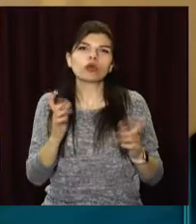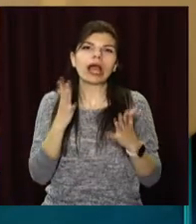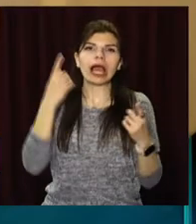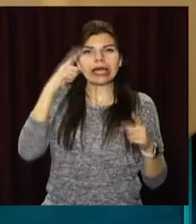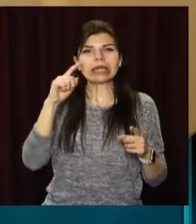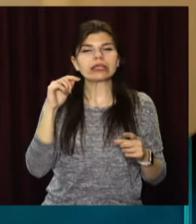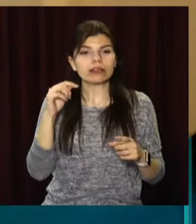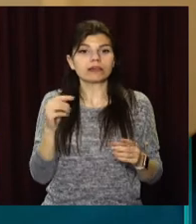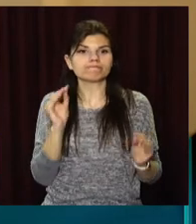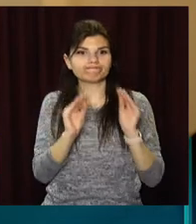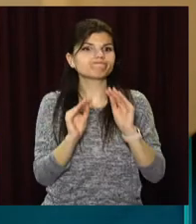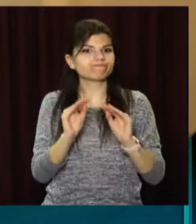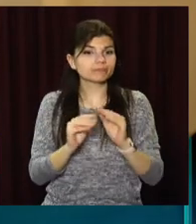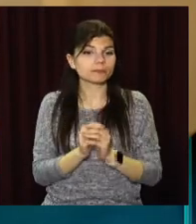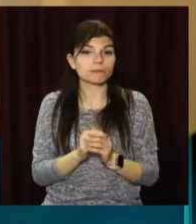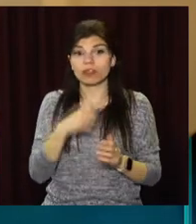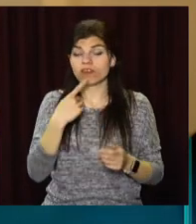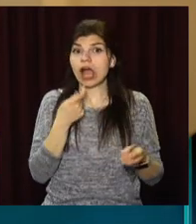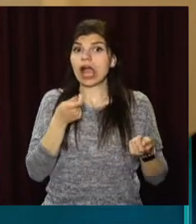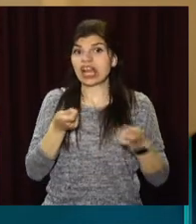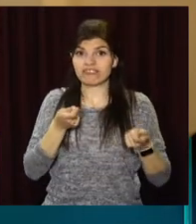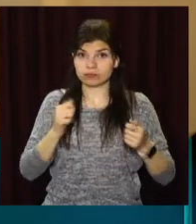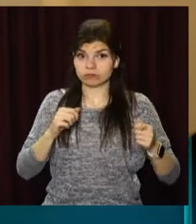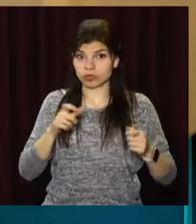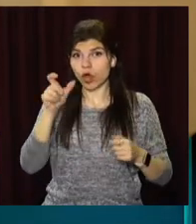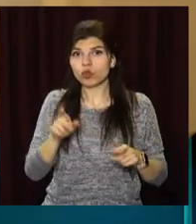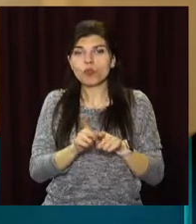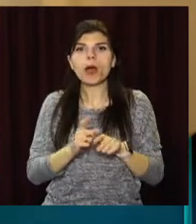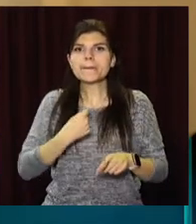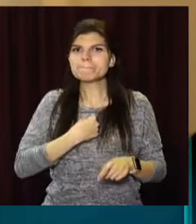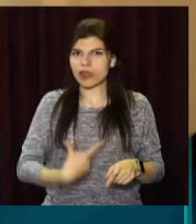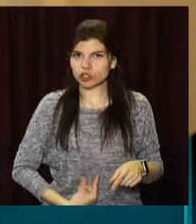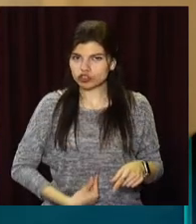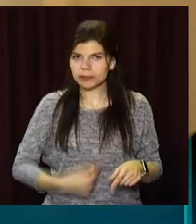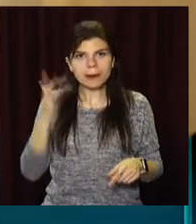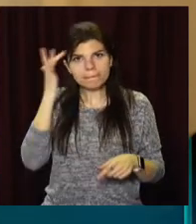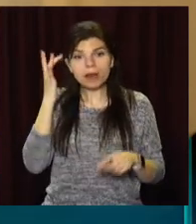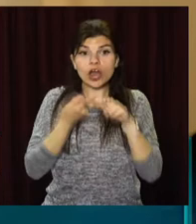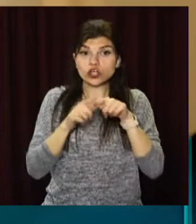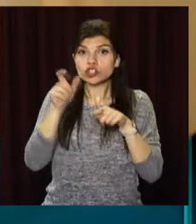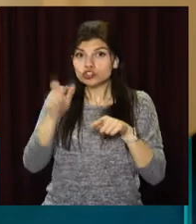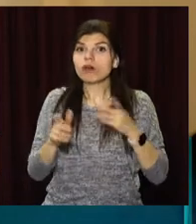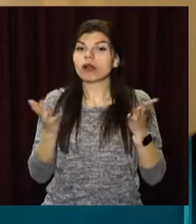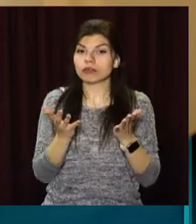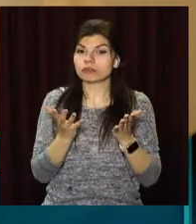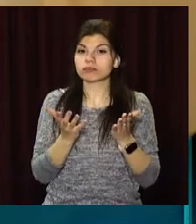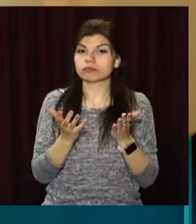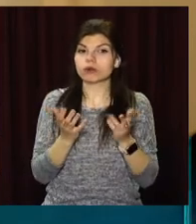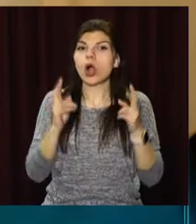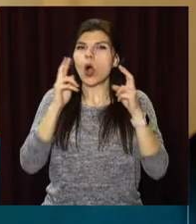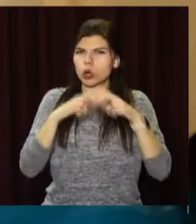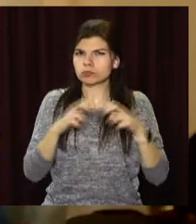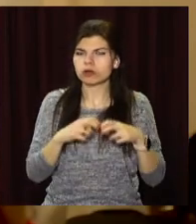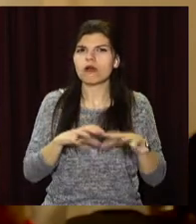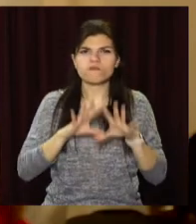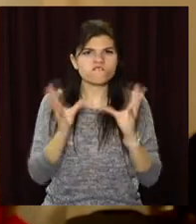навчального закладу – це, на мою думку, в першу чергу менеджер. Тобто це ця людина, яка